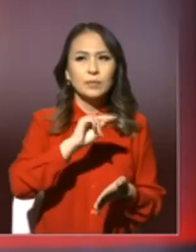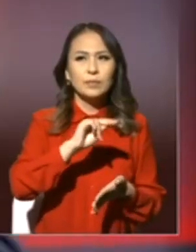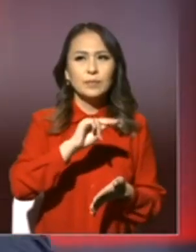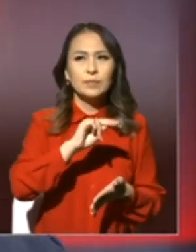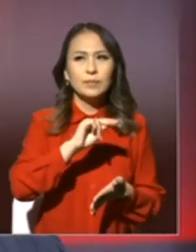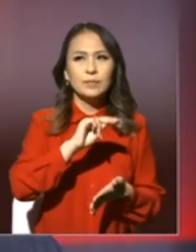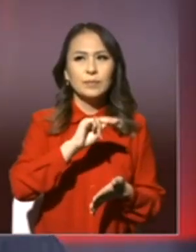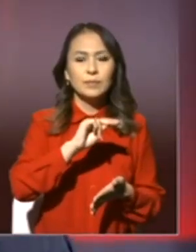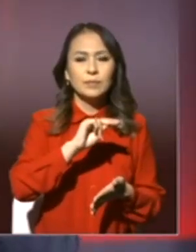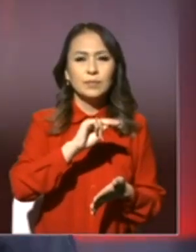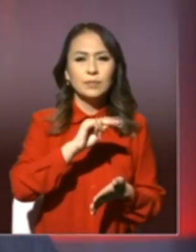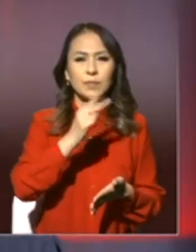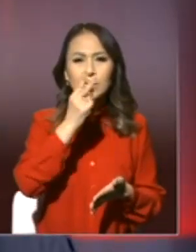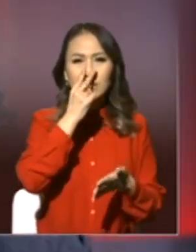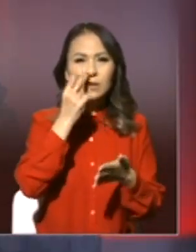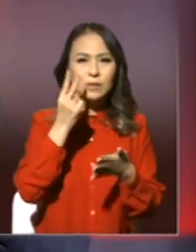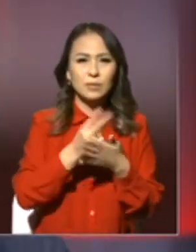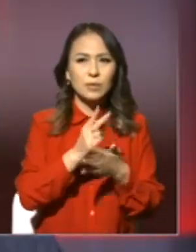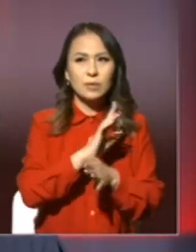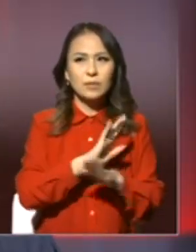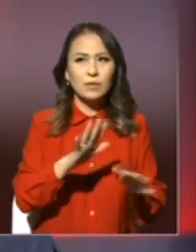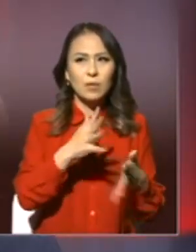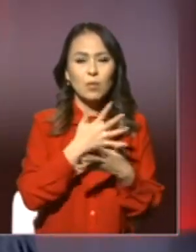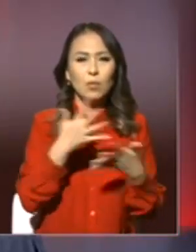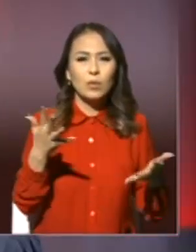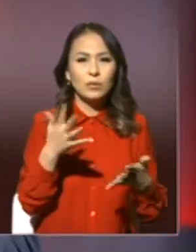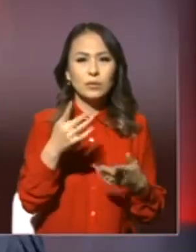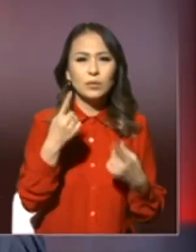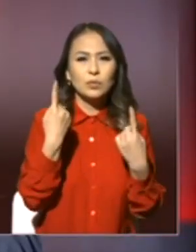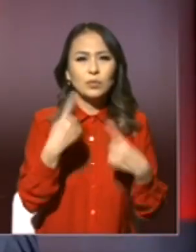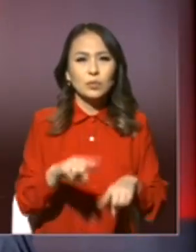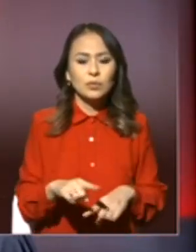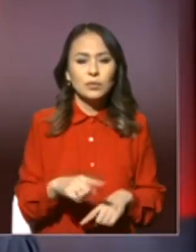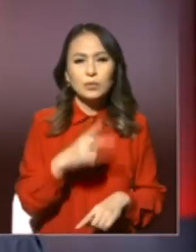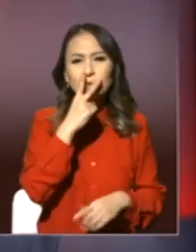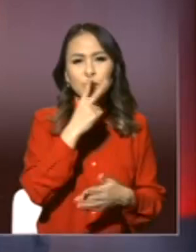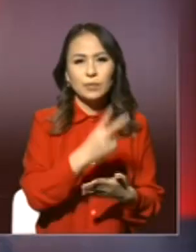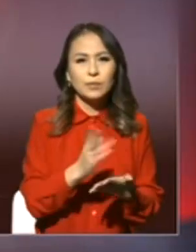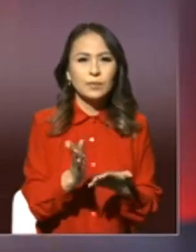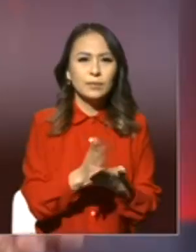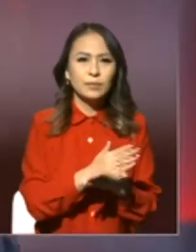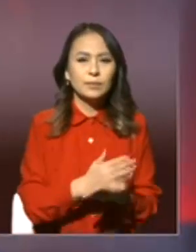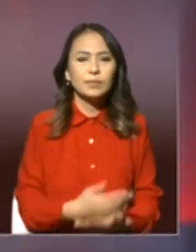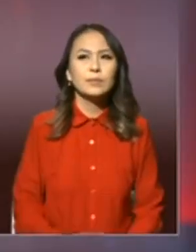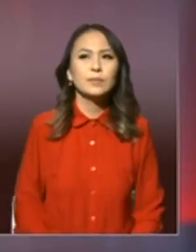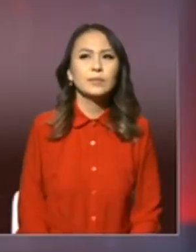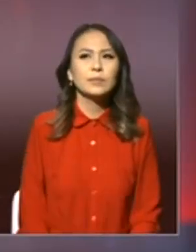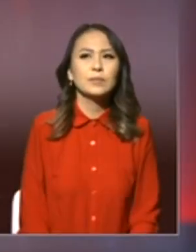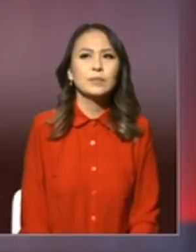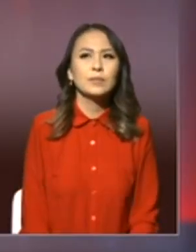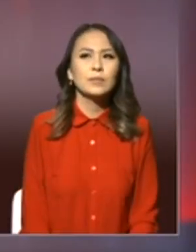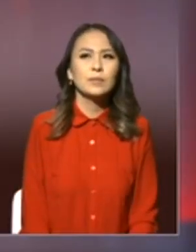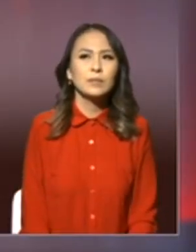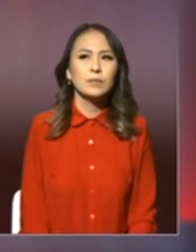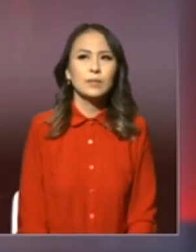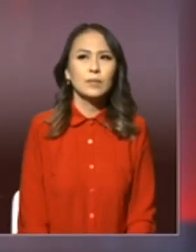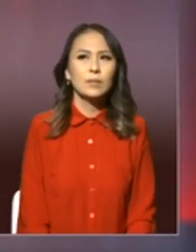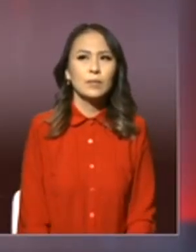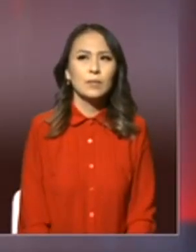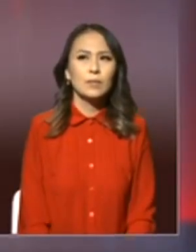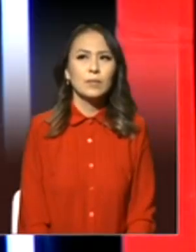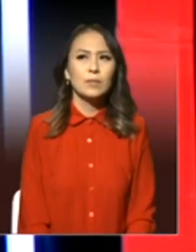гөрі өздерінің жаңағы субъективті мүдделері бар олардың. Субъективті мүдделердің артында кімдер тұр?